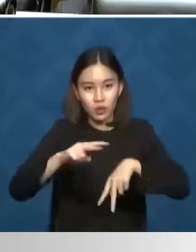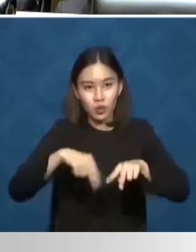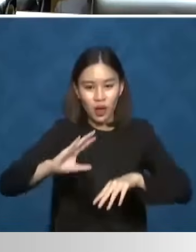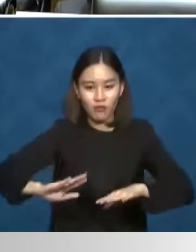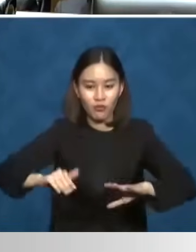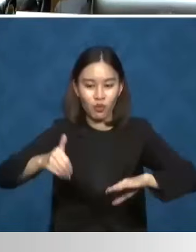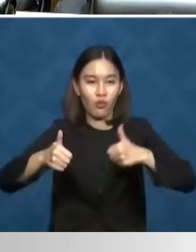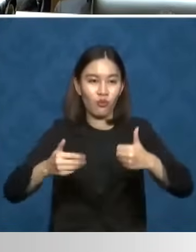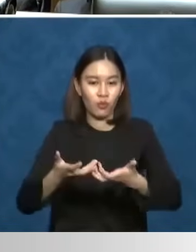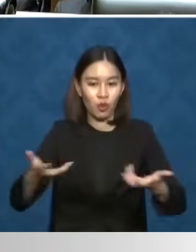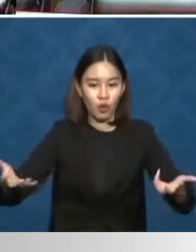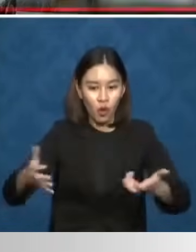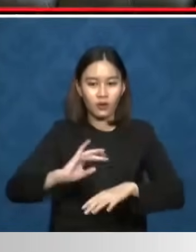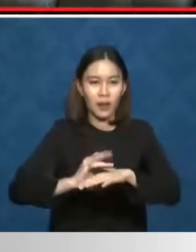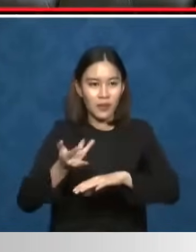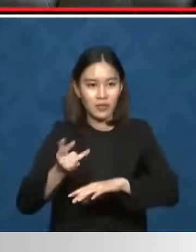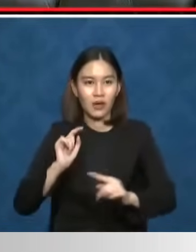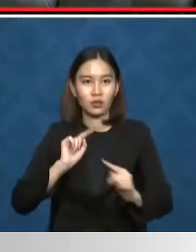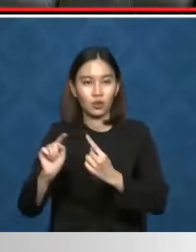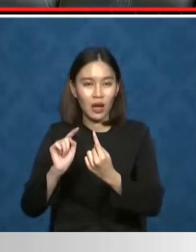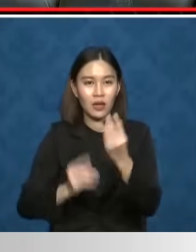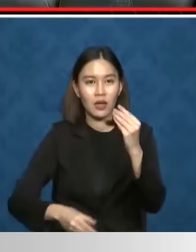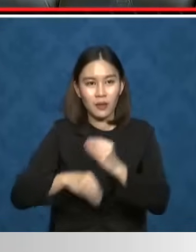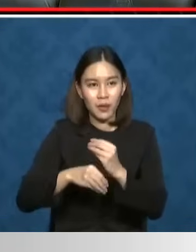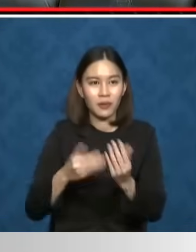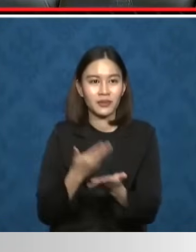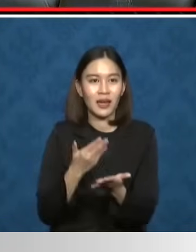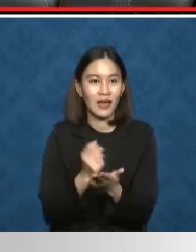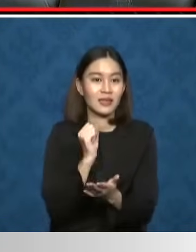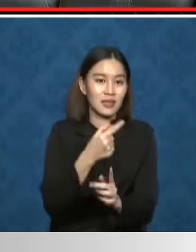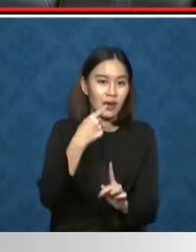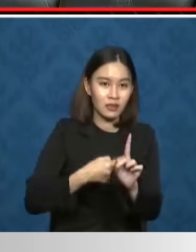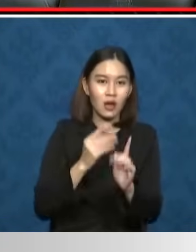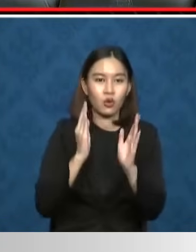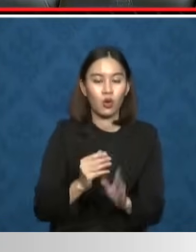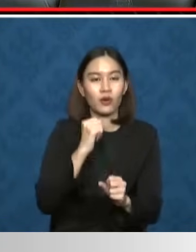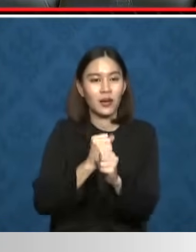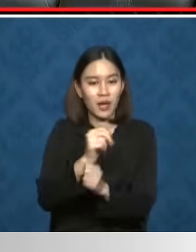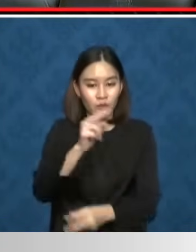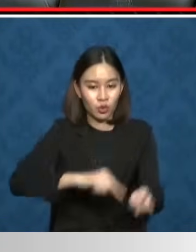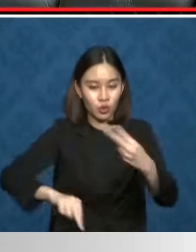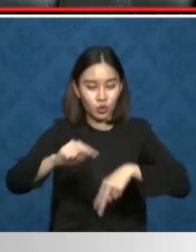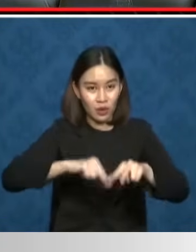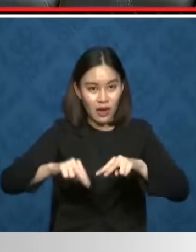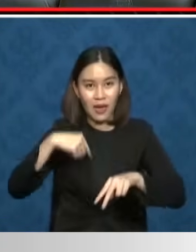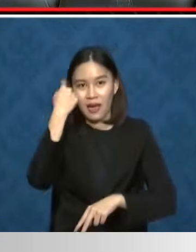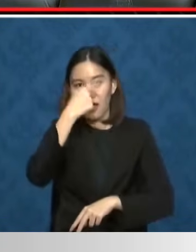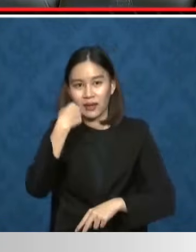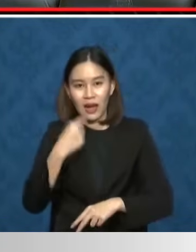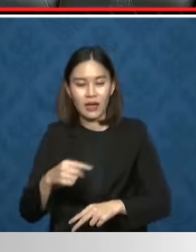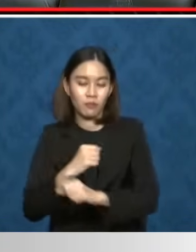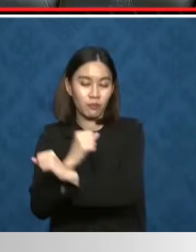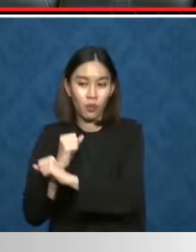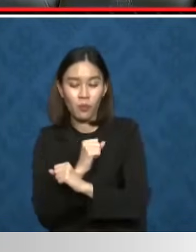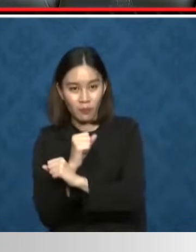และฟื้นฟูทรัพยากรธรรมชาติโดยเฉพาะการปรับเพิ่มค่าตอบแทนและสวัสดิการของเจ้าหน้าที่พิทักษ์ป่าผู้ที่เป็นด่านหน้าในการปกป้อง